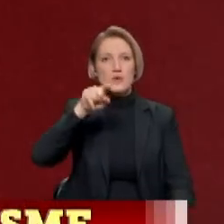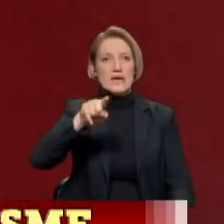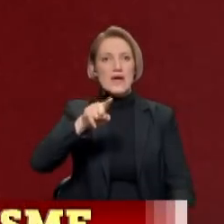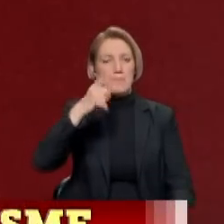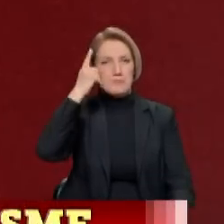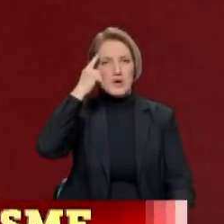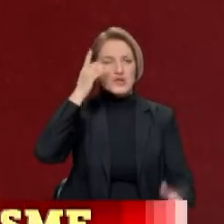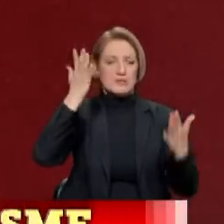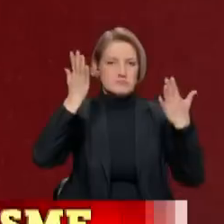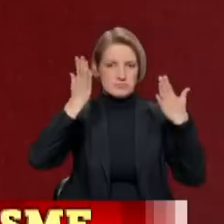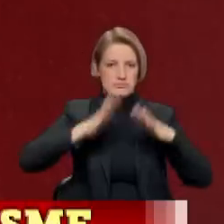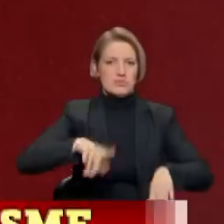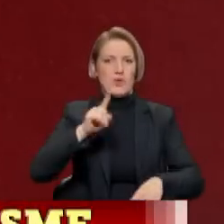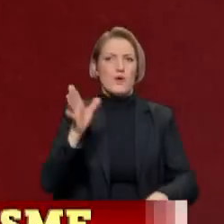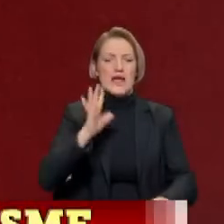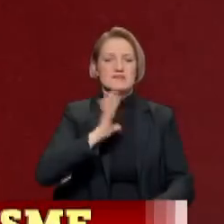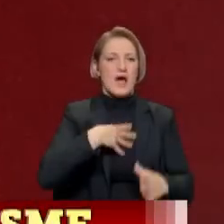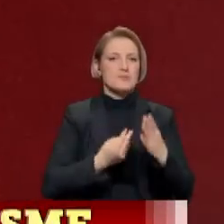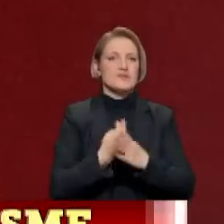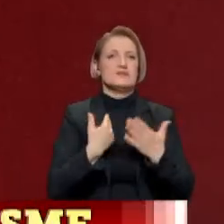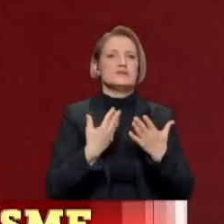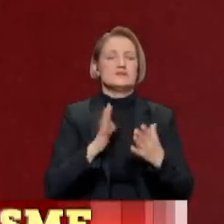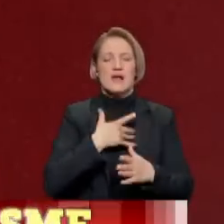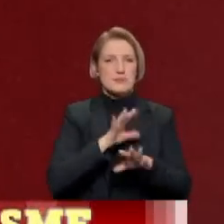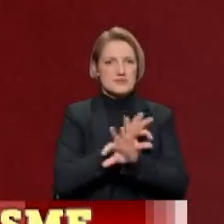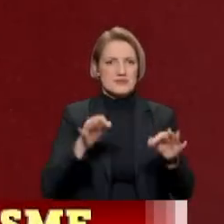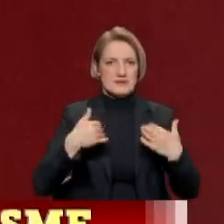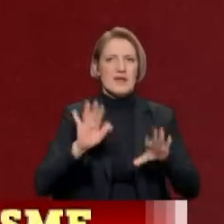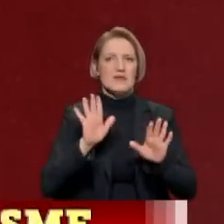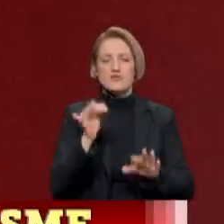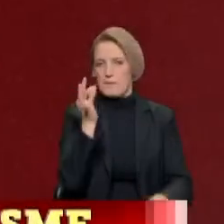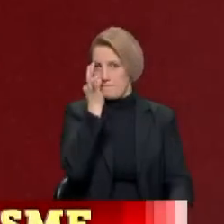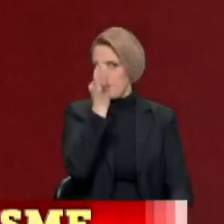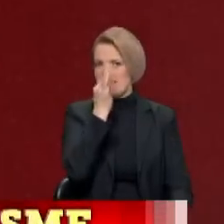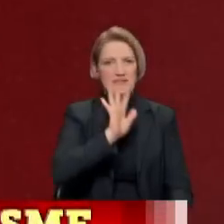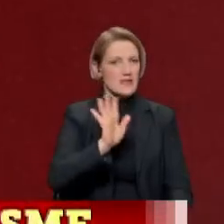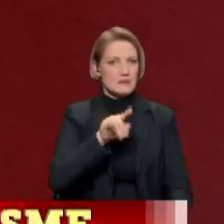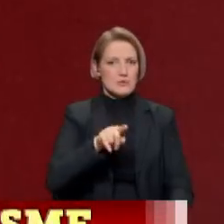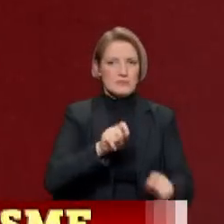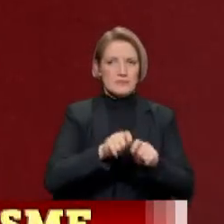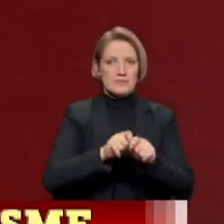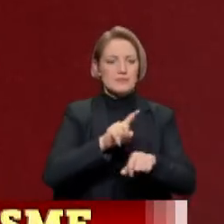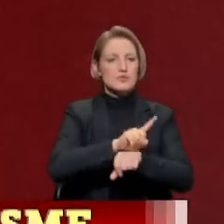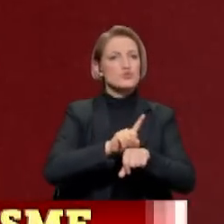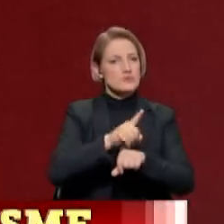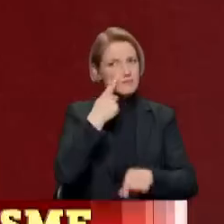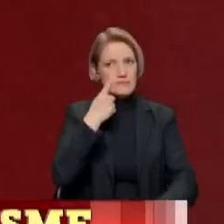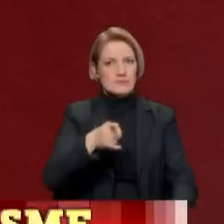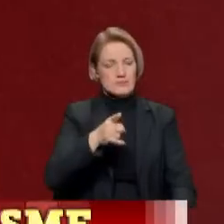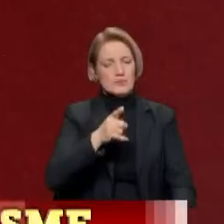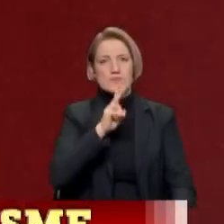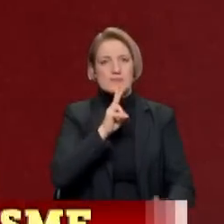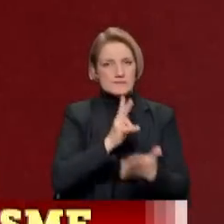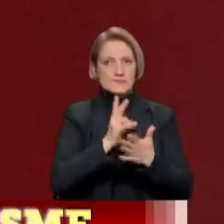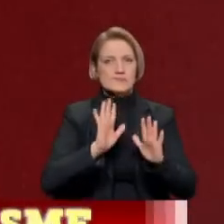onu. Bu ülke o kadar sahipsiz değil. Yani o kadar basit değil o işler. Bakın süreçte de göreceksiniz, bu karar